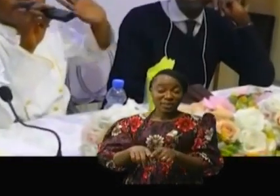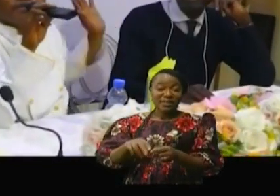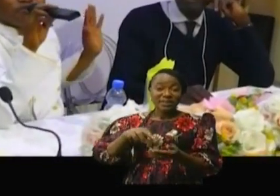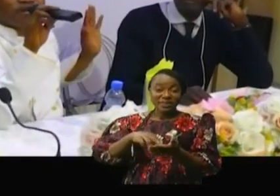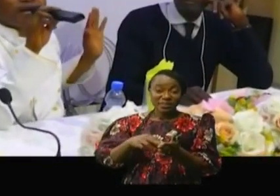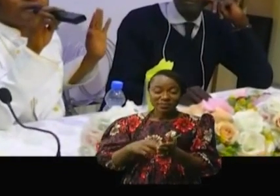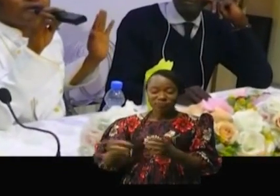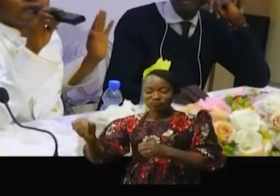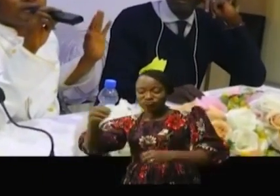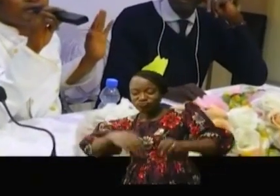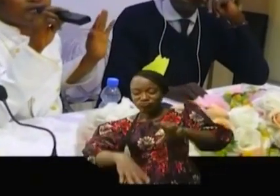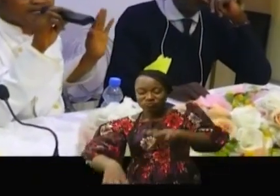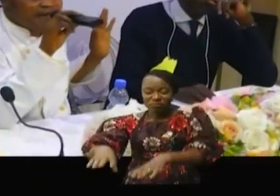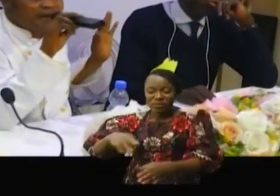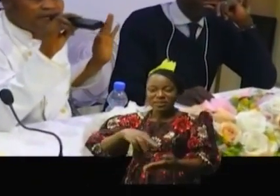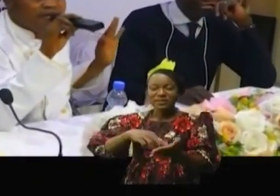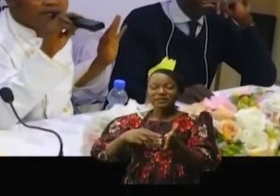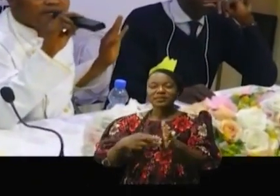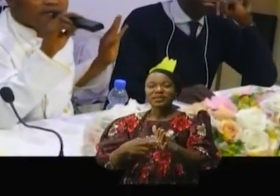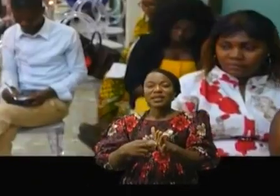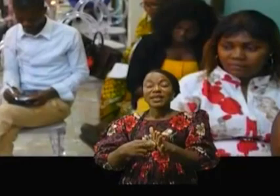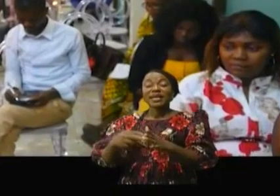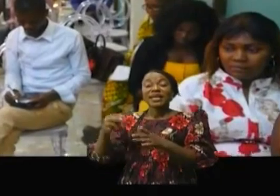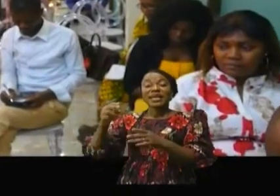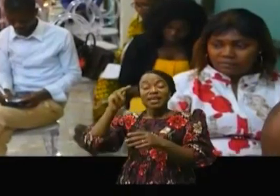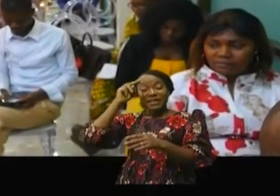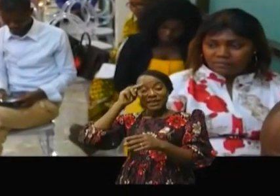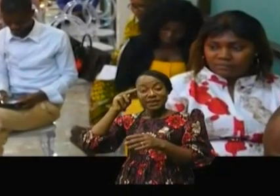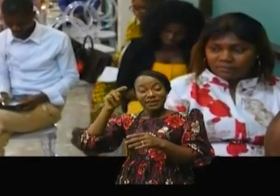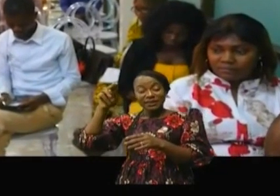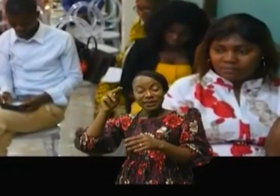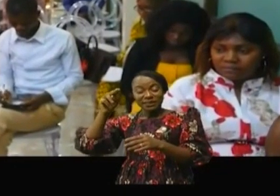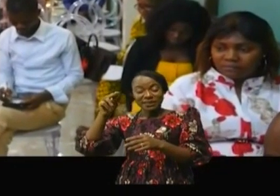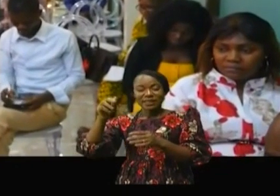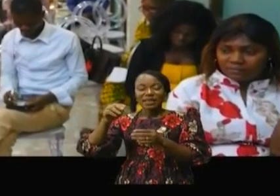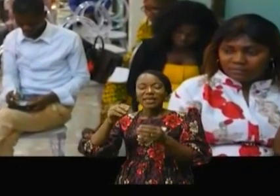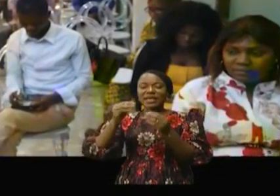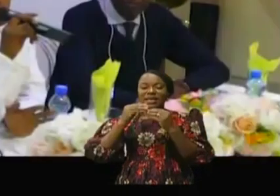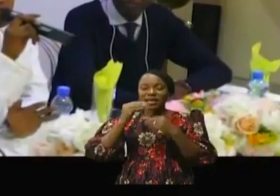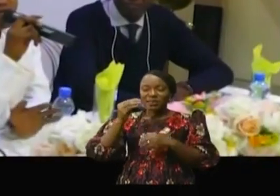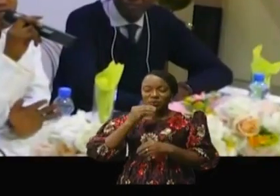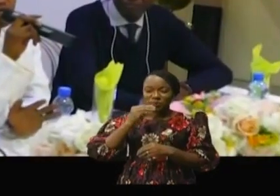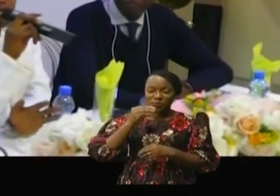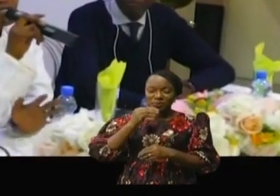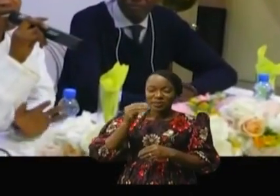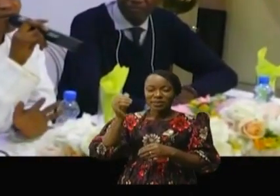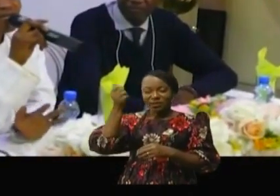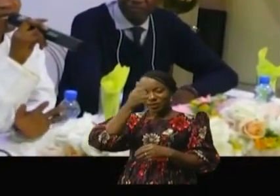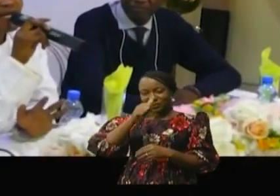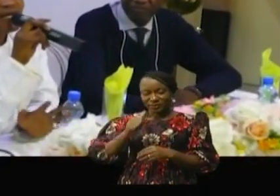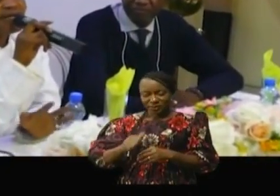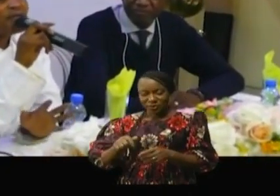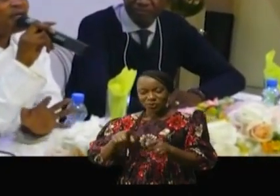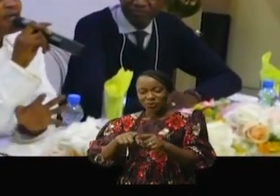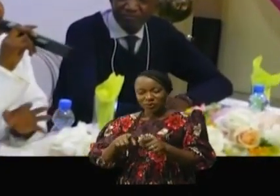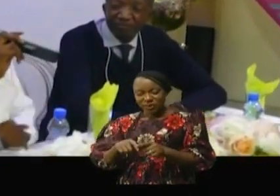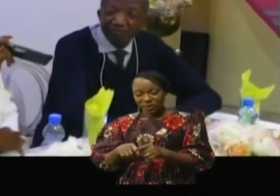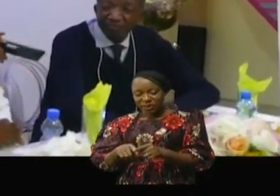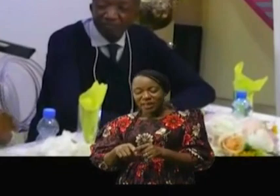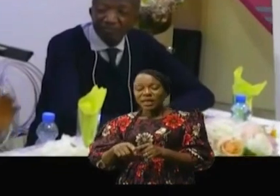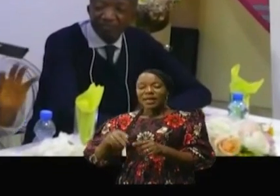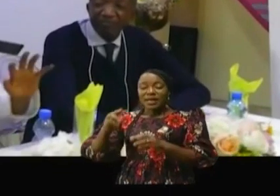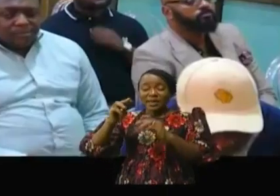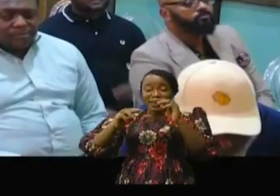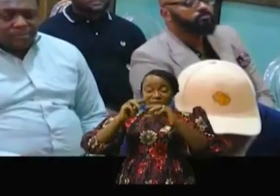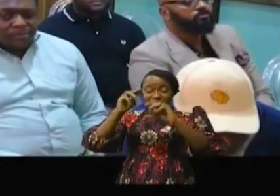des cultures, une initiative de l'Institut professionnel de gastronomie d'Afrique sous l'égide du ministère de la formation professionnelle.